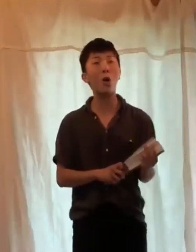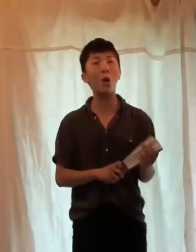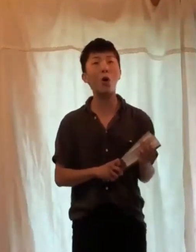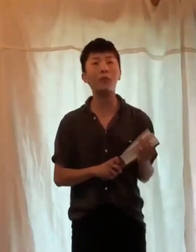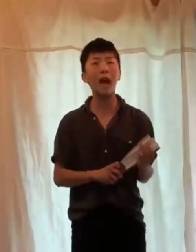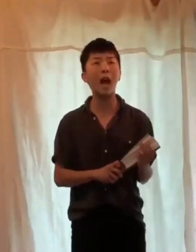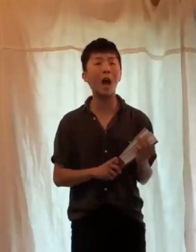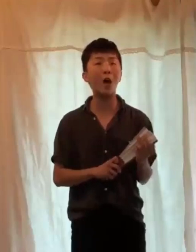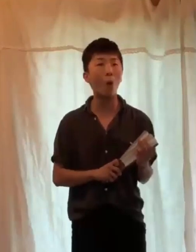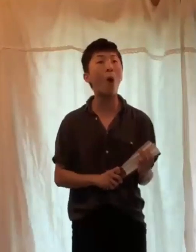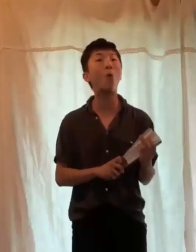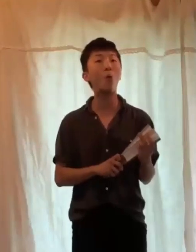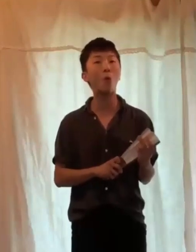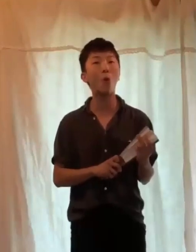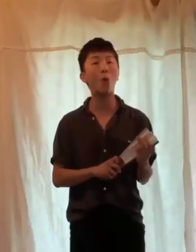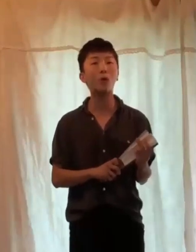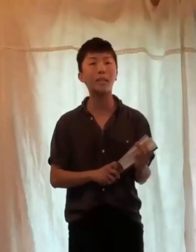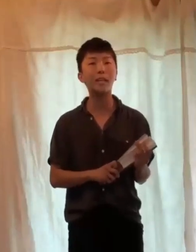아무것도